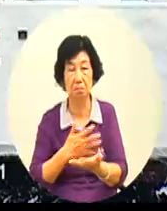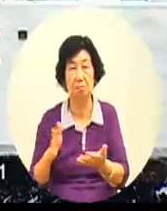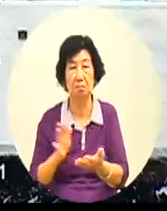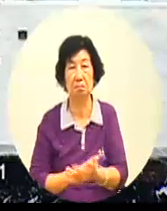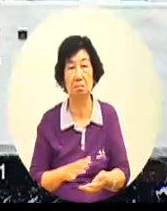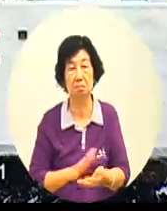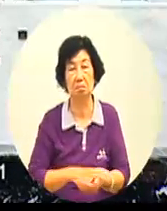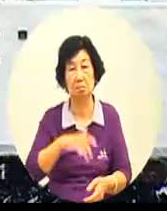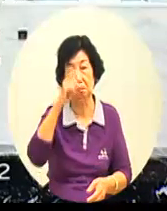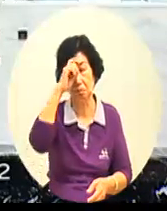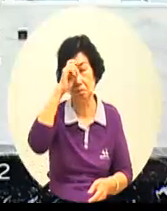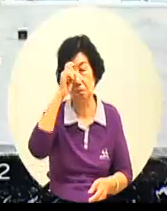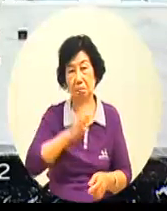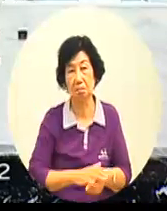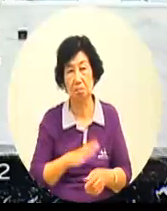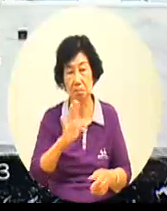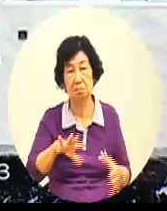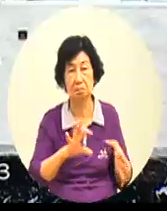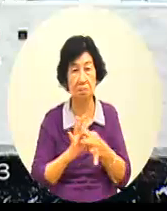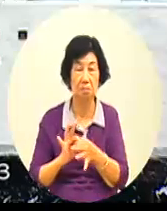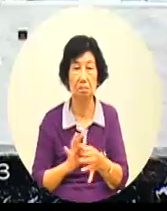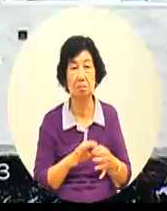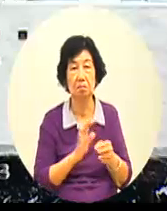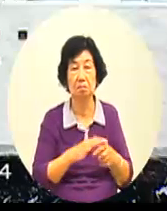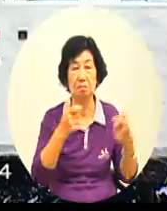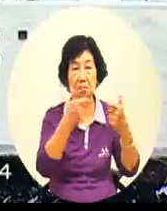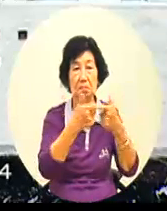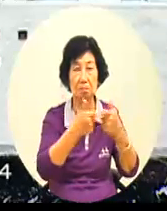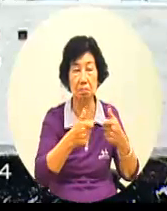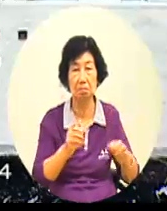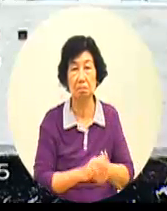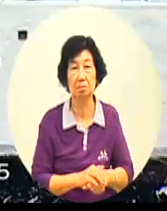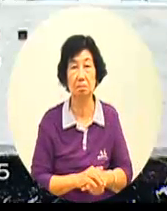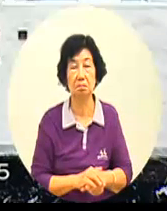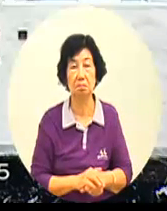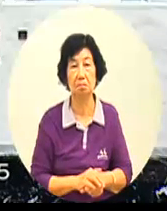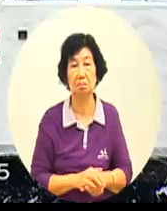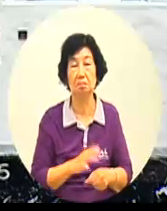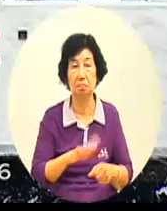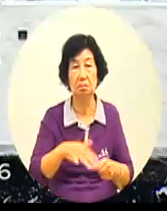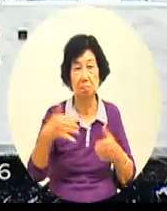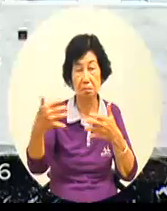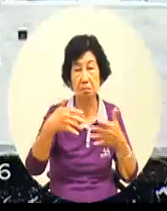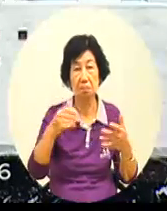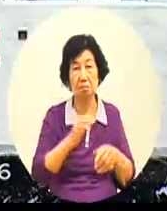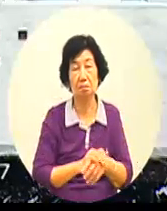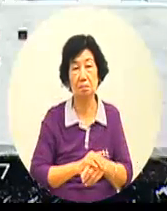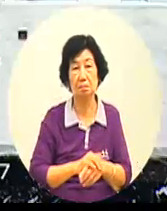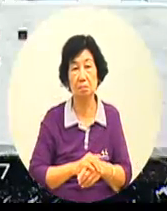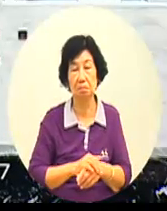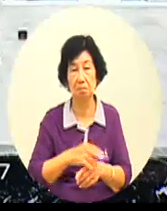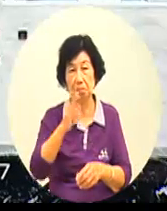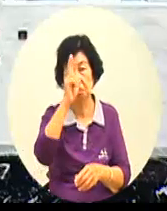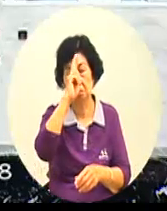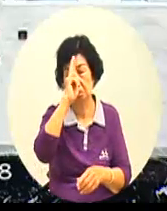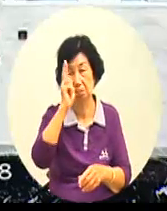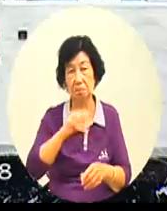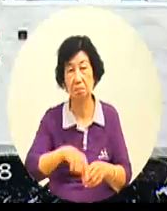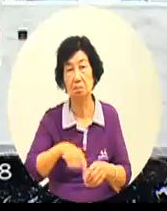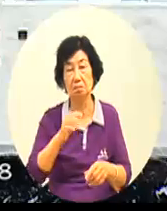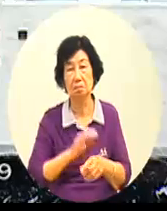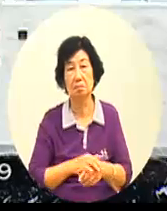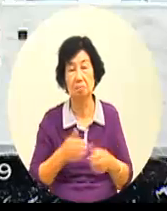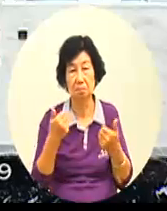能够好好的来去关心、去配合哈。谢谢尔邓议员的咨询呢，我们上午的这个议程呢就到此结束